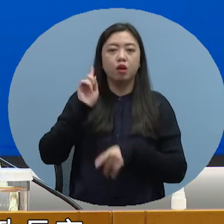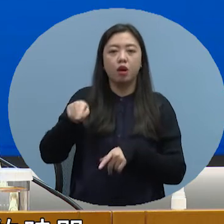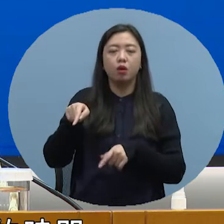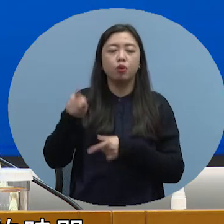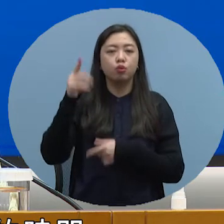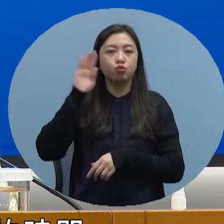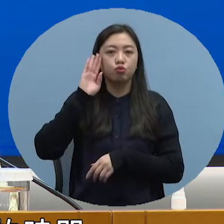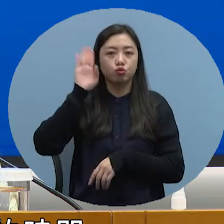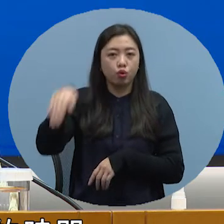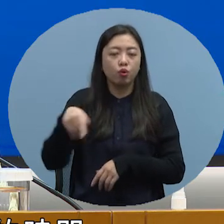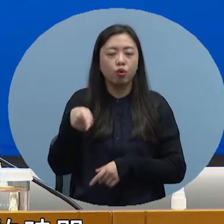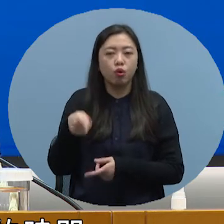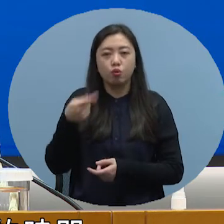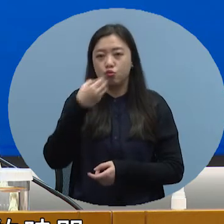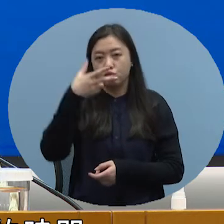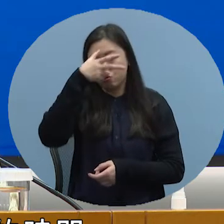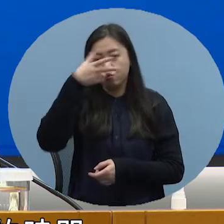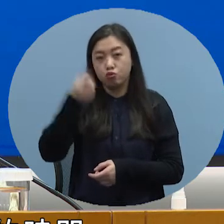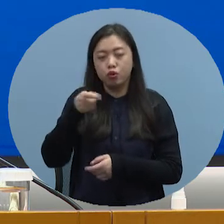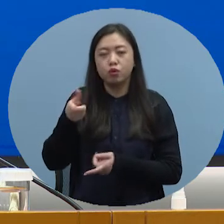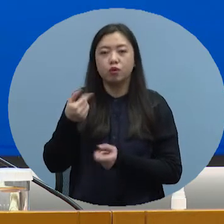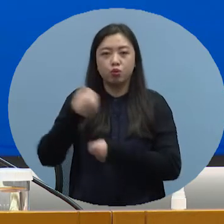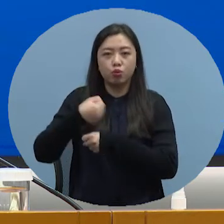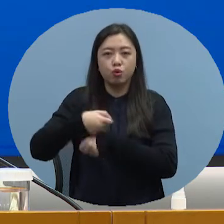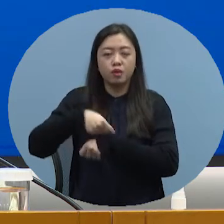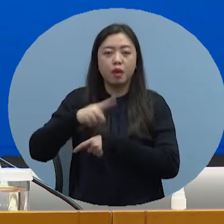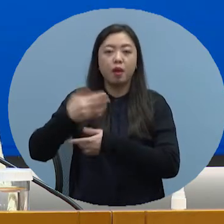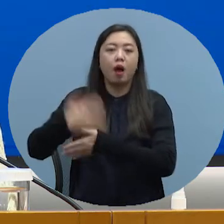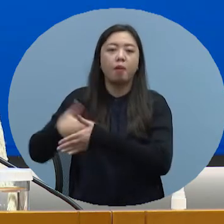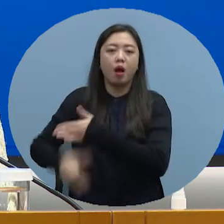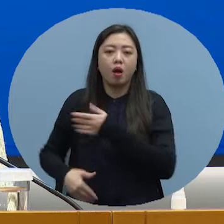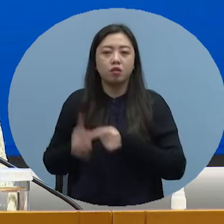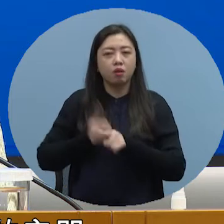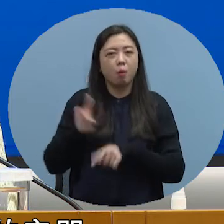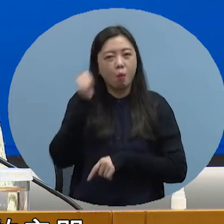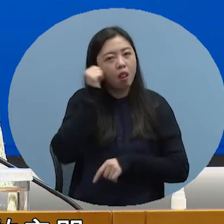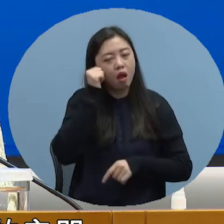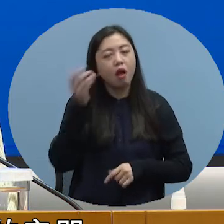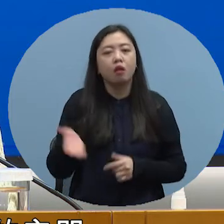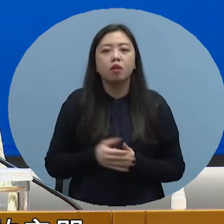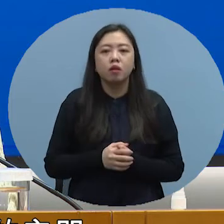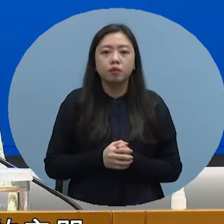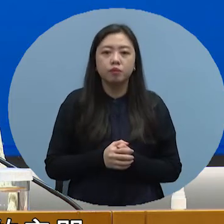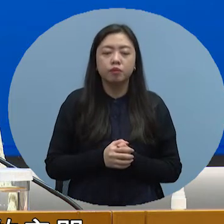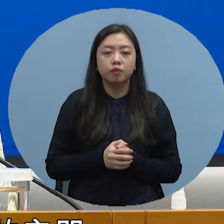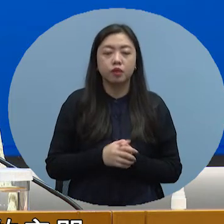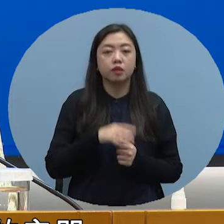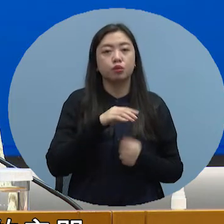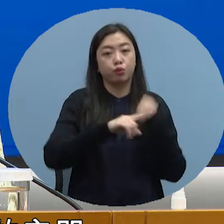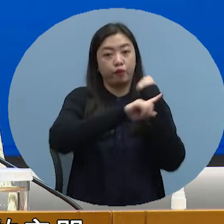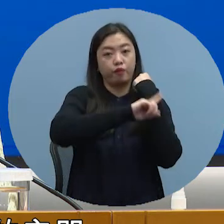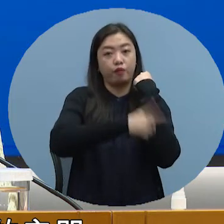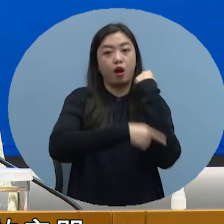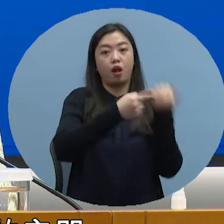官可以進行那些重要工作的時間，所以是非常困難。但是從法律上